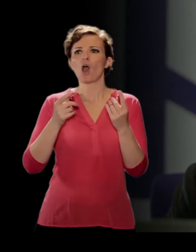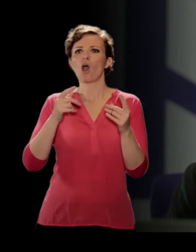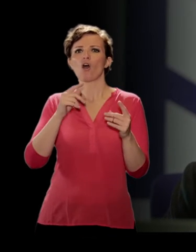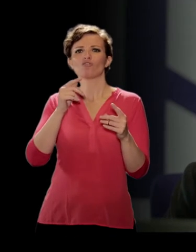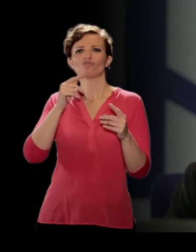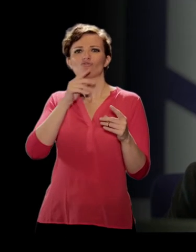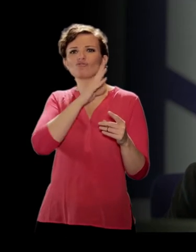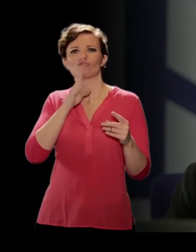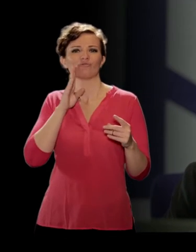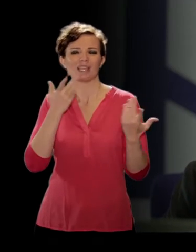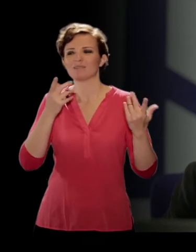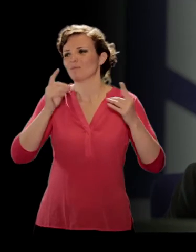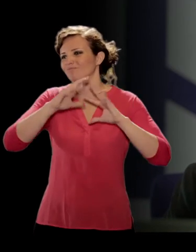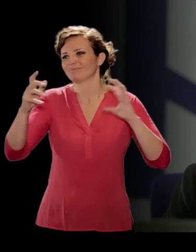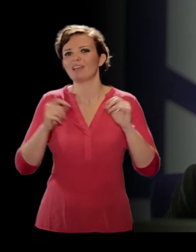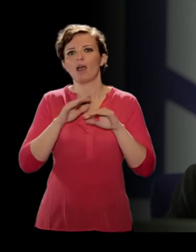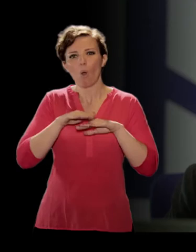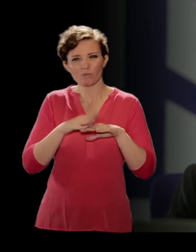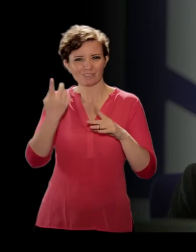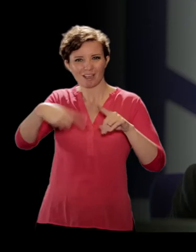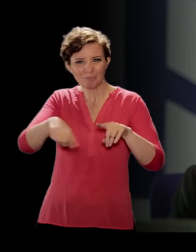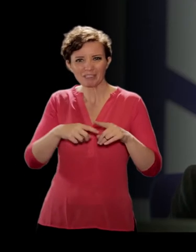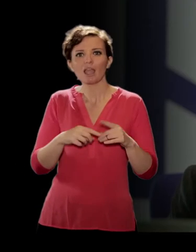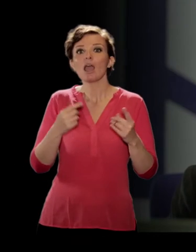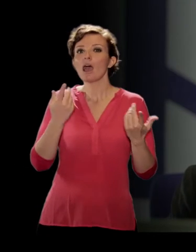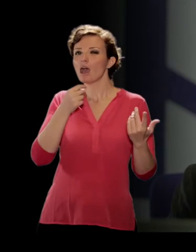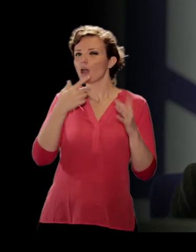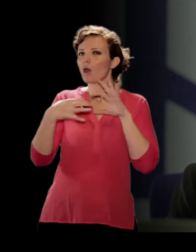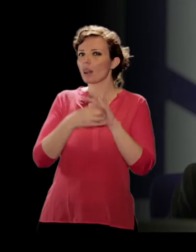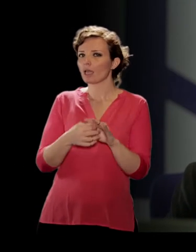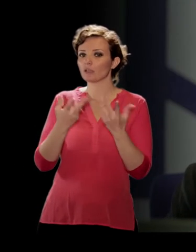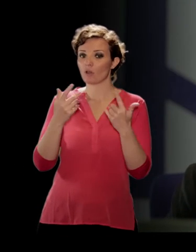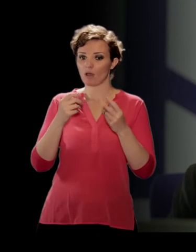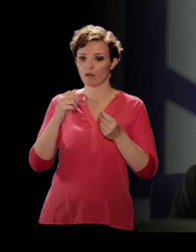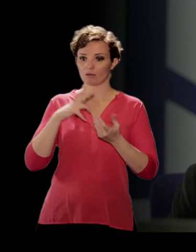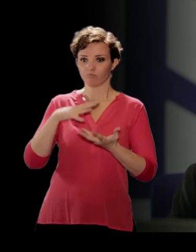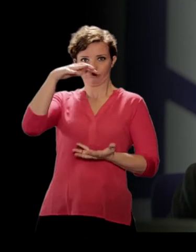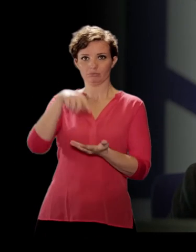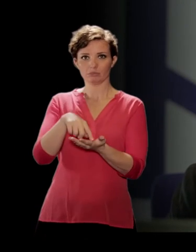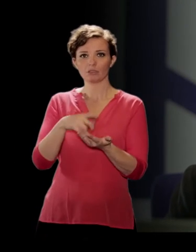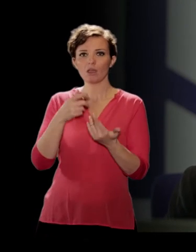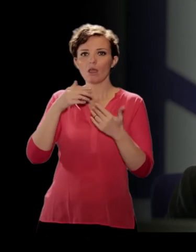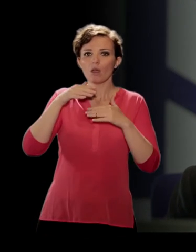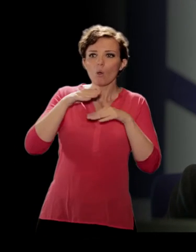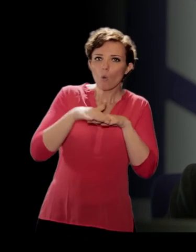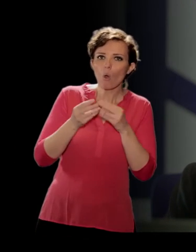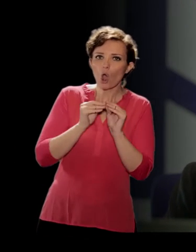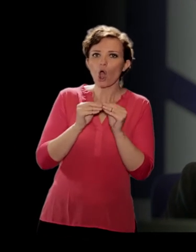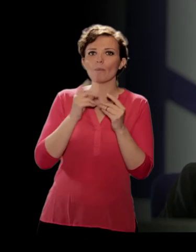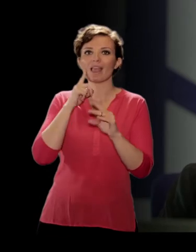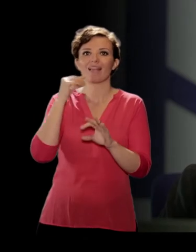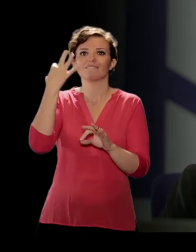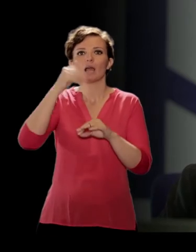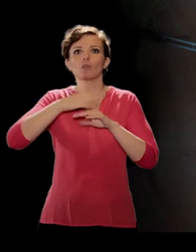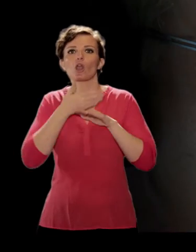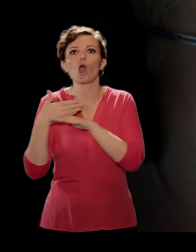network e si riferisce a un modo di gestire queste risorse ottimizzato e condiviso. Noi non percepiamo